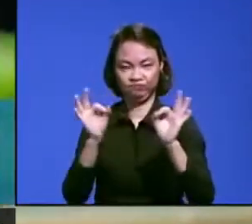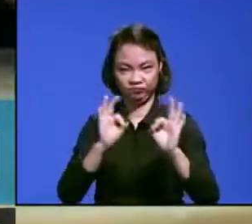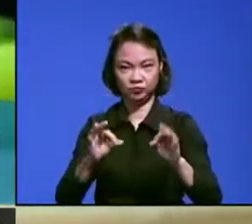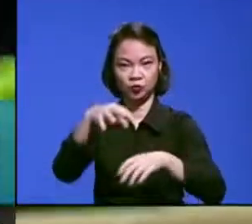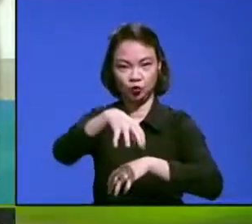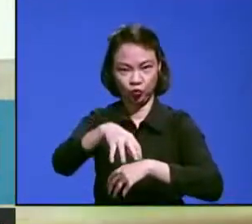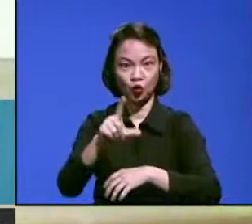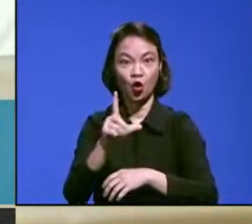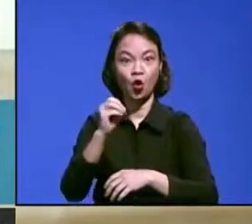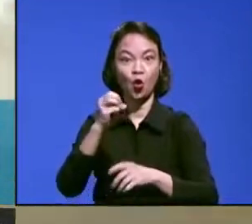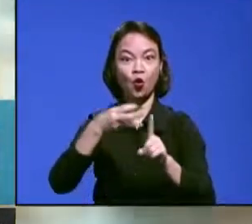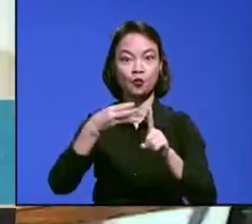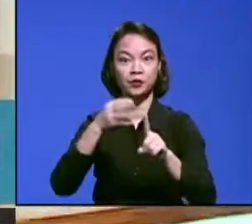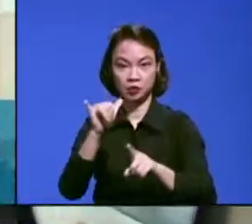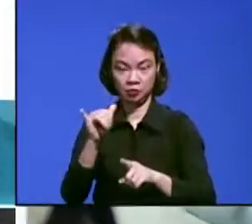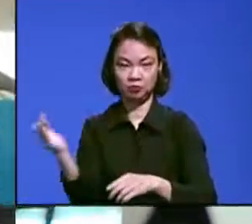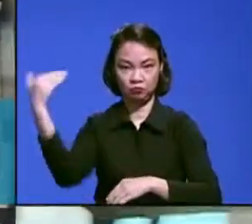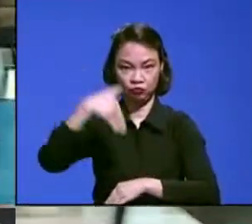tamu.